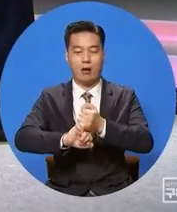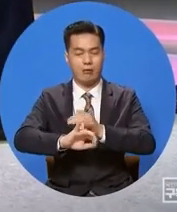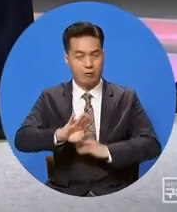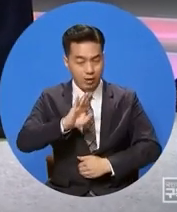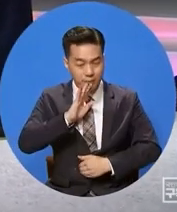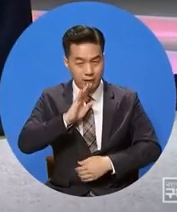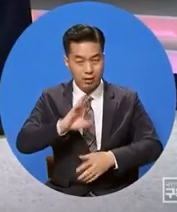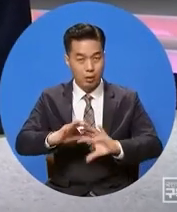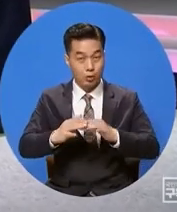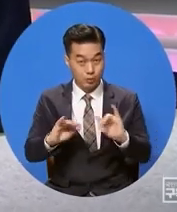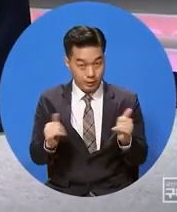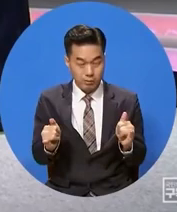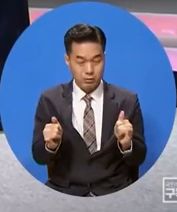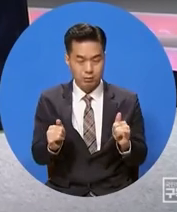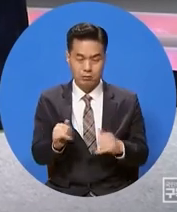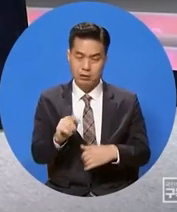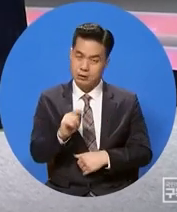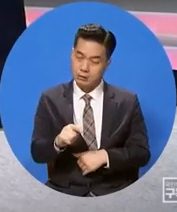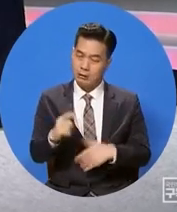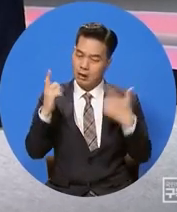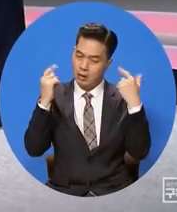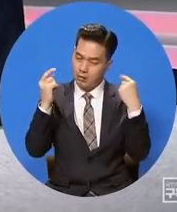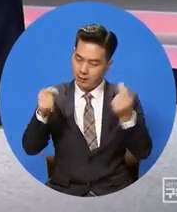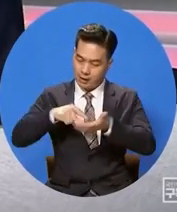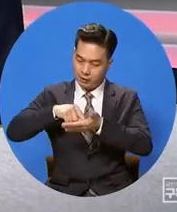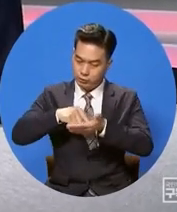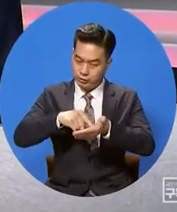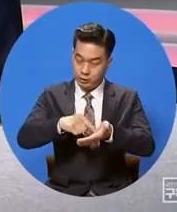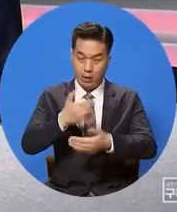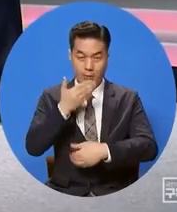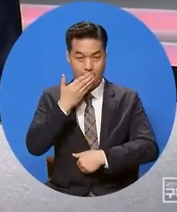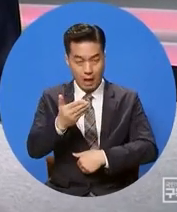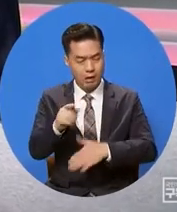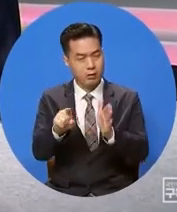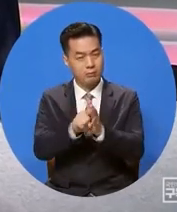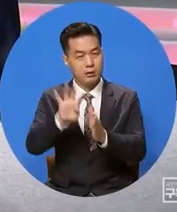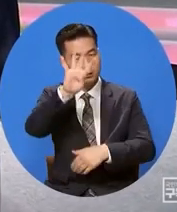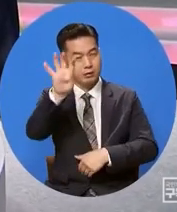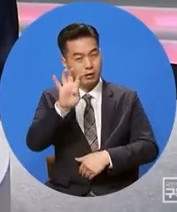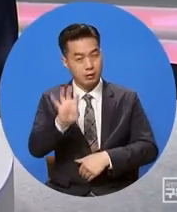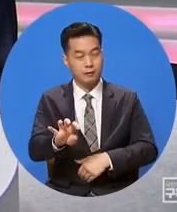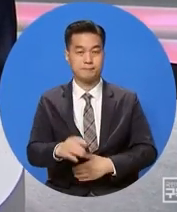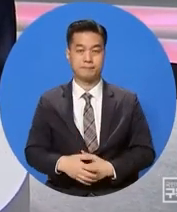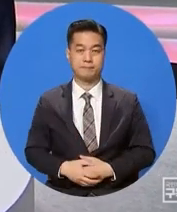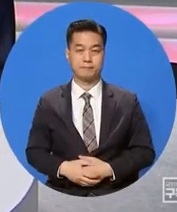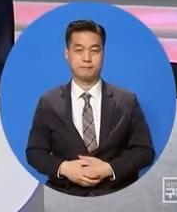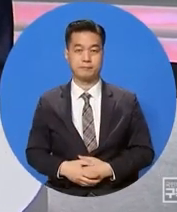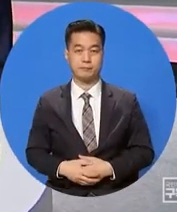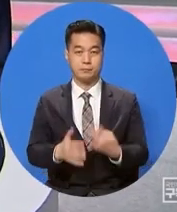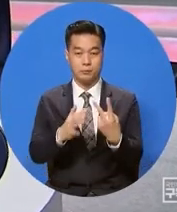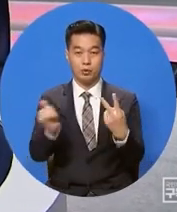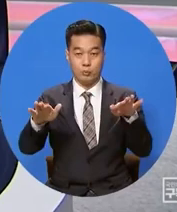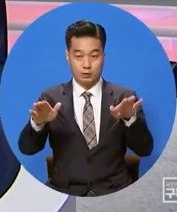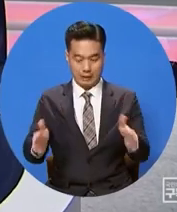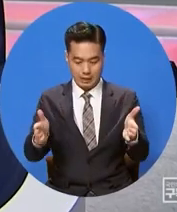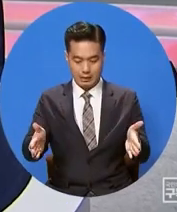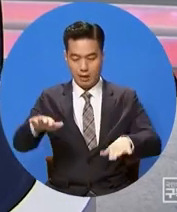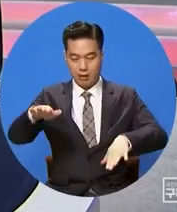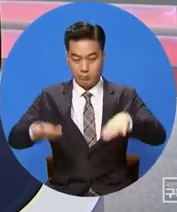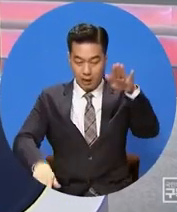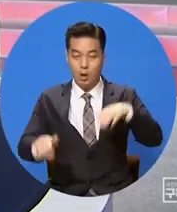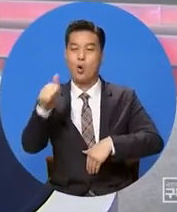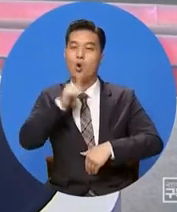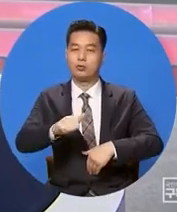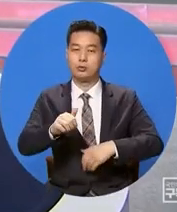과연 국민들이 이게 과연 일관되게 추진될 수 있을 것으로 믿을 수 있겠습니까? 예. 지금 두 분 사이에 거의 5분 가까이 차이가 나니까